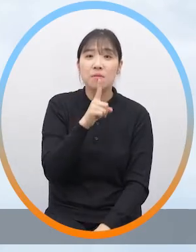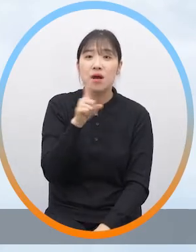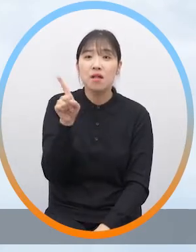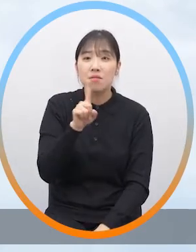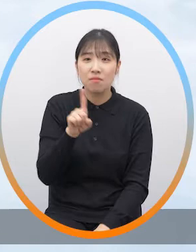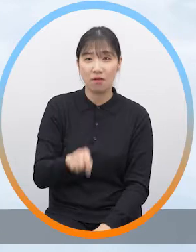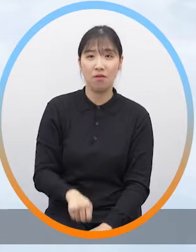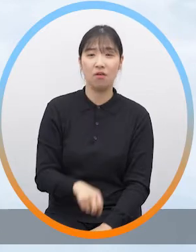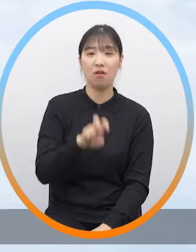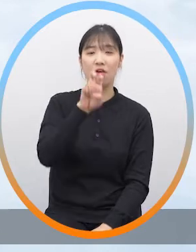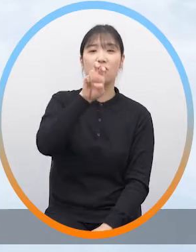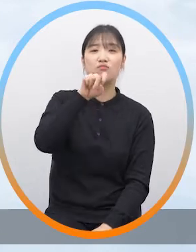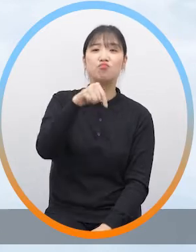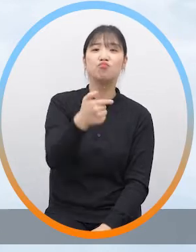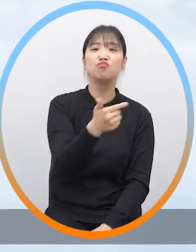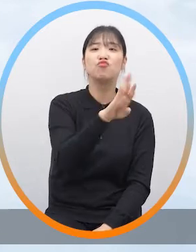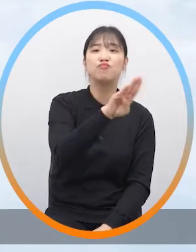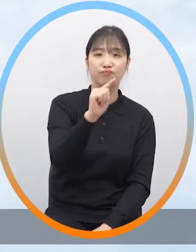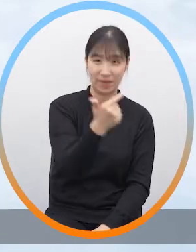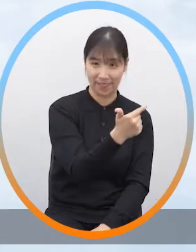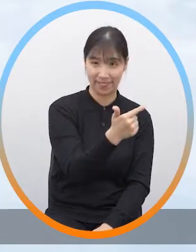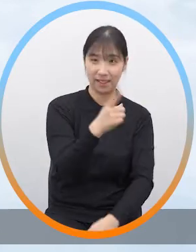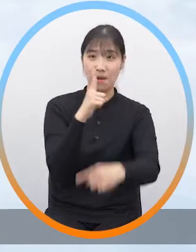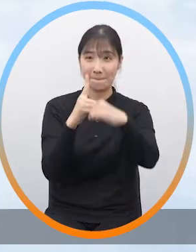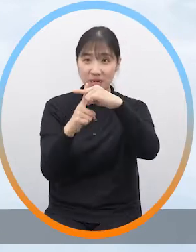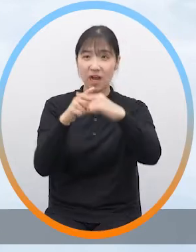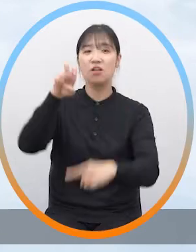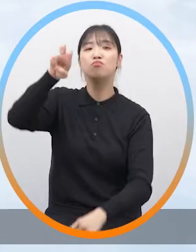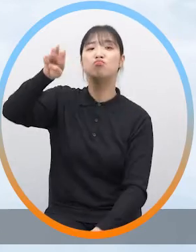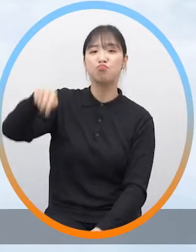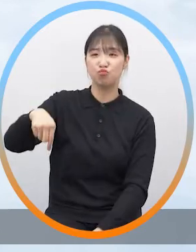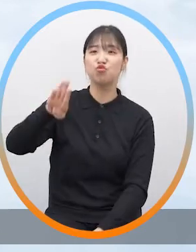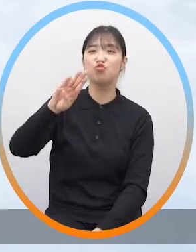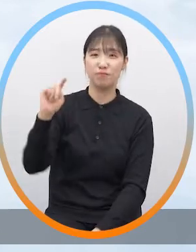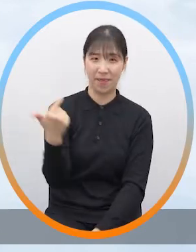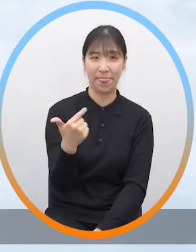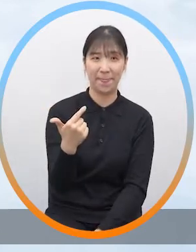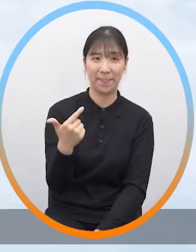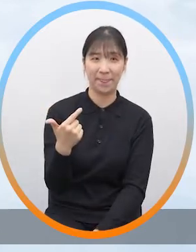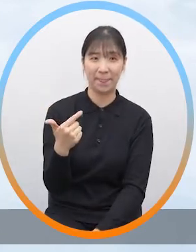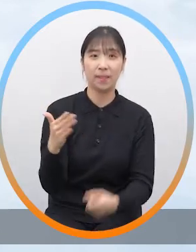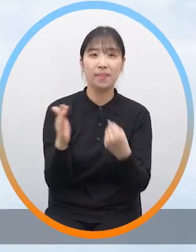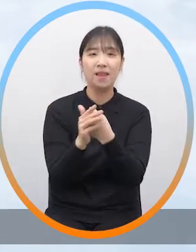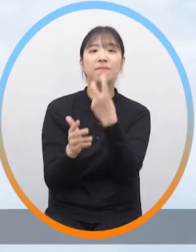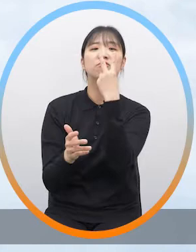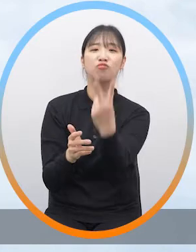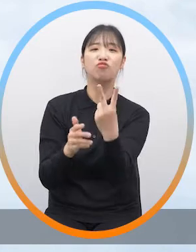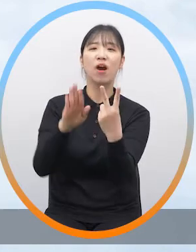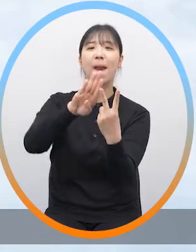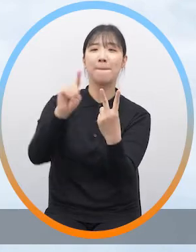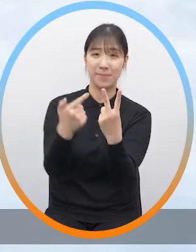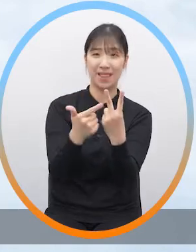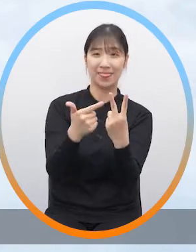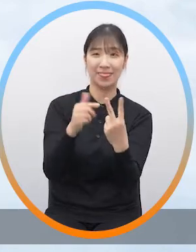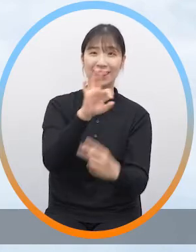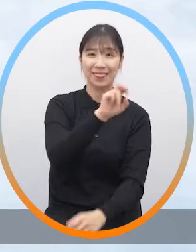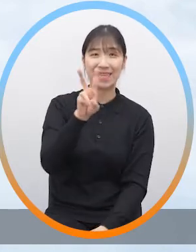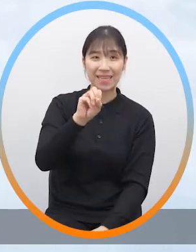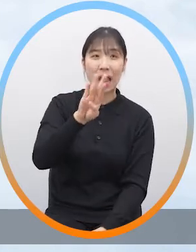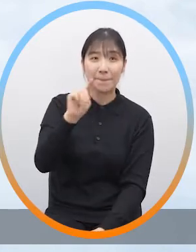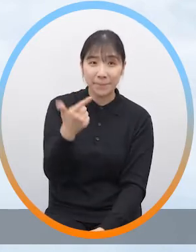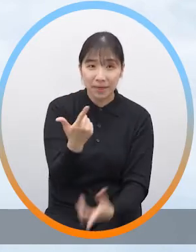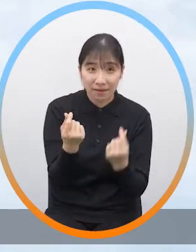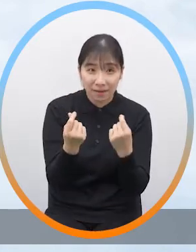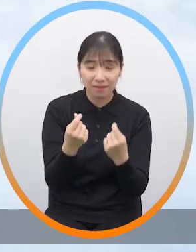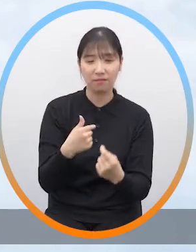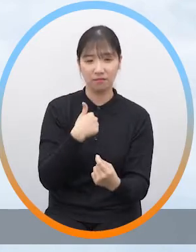말은 잘 아시다시피 문반 플러스 무반, 그래서 두 개의 반이다 해서 양반인 거죠.